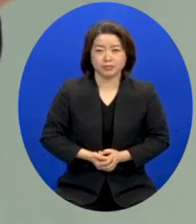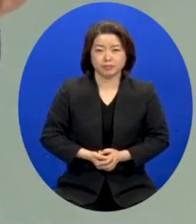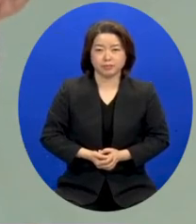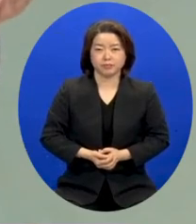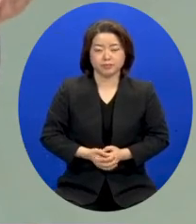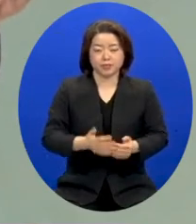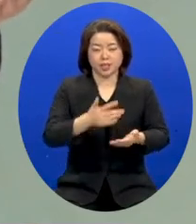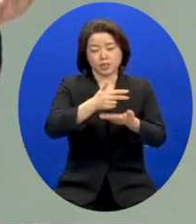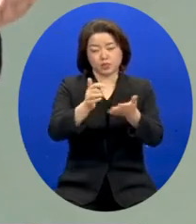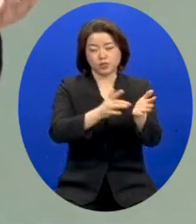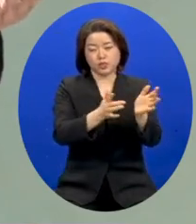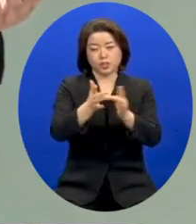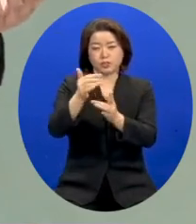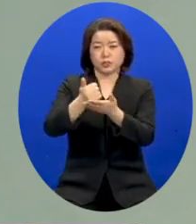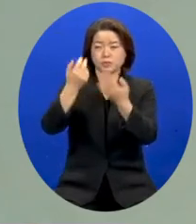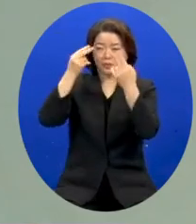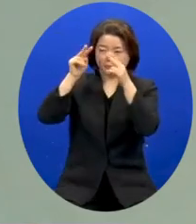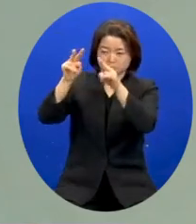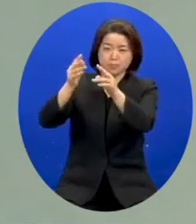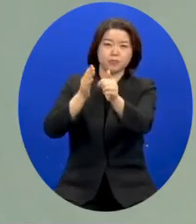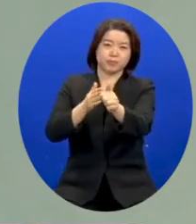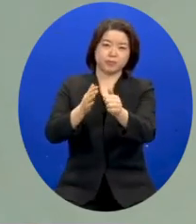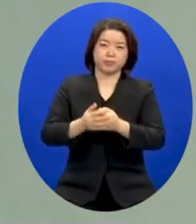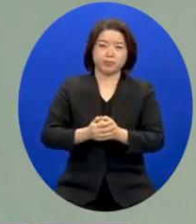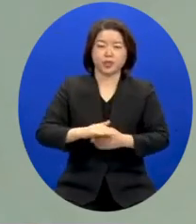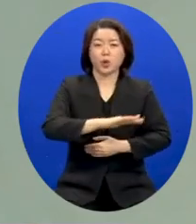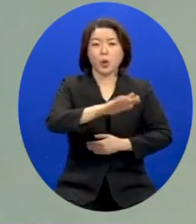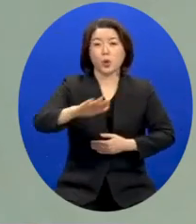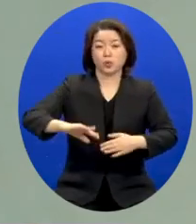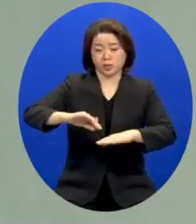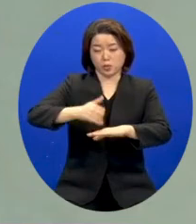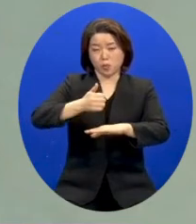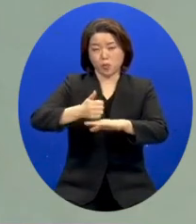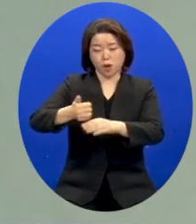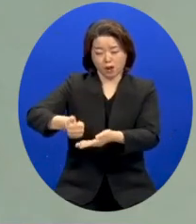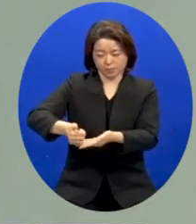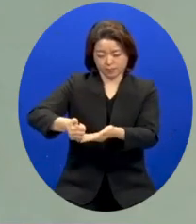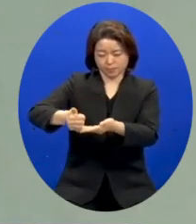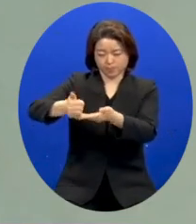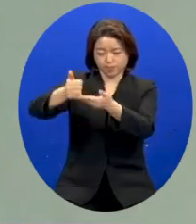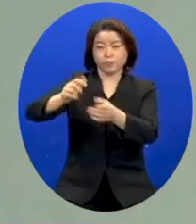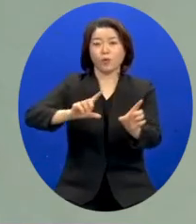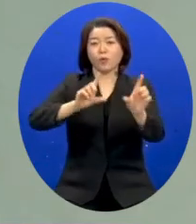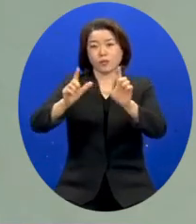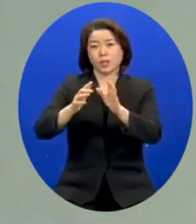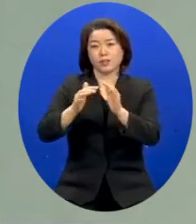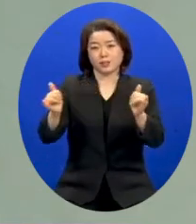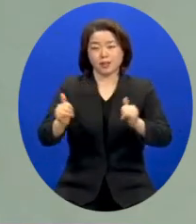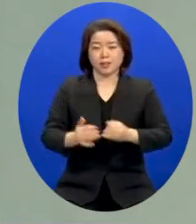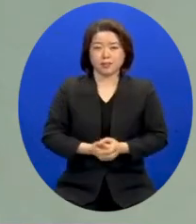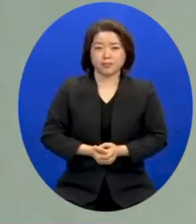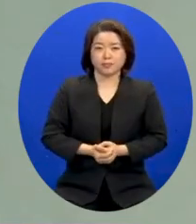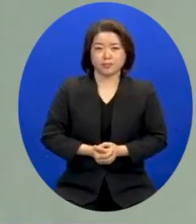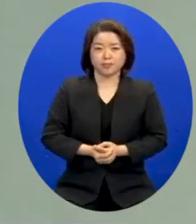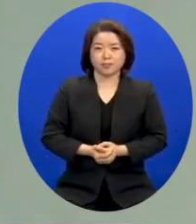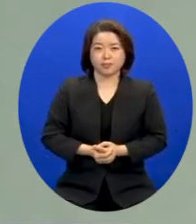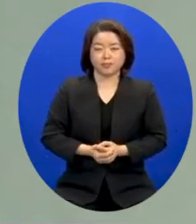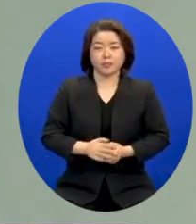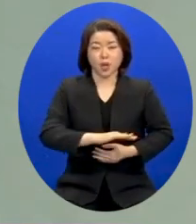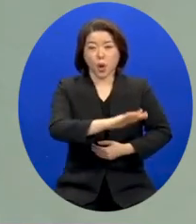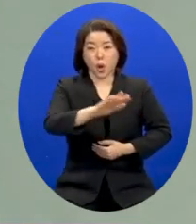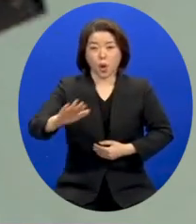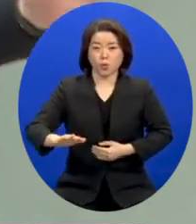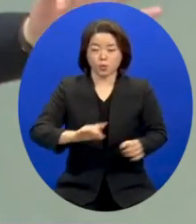주 예수님을 바라보세요. 우리는 왕을 모시고 사는 사람들입니다. 그럴 때 우리가 사는 우리의